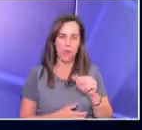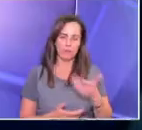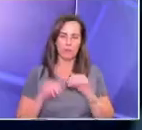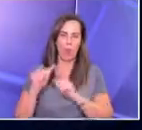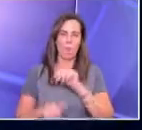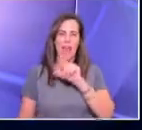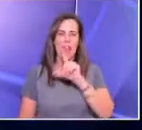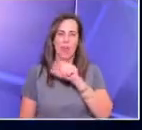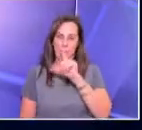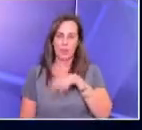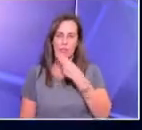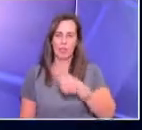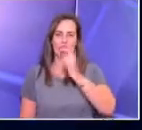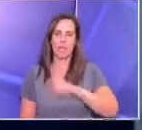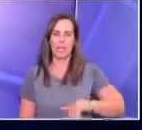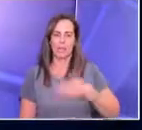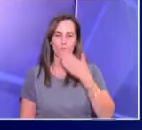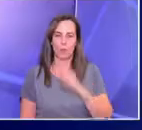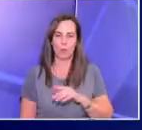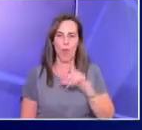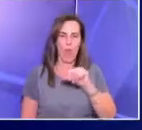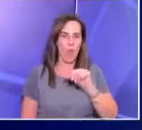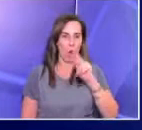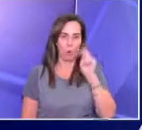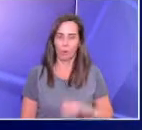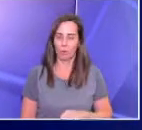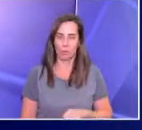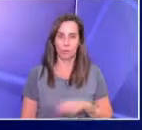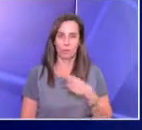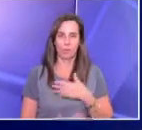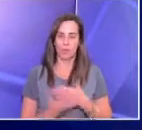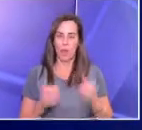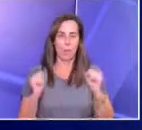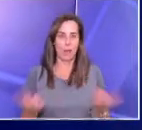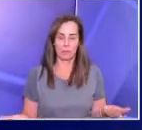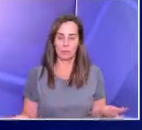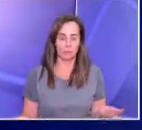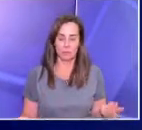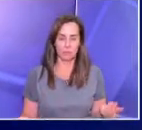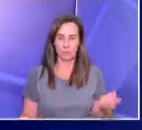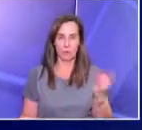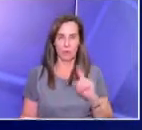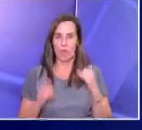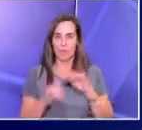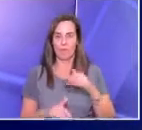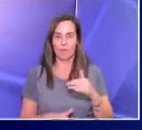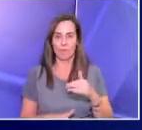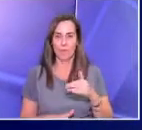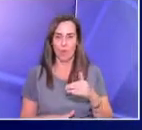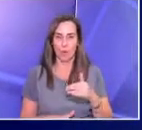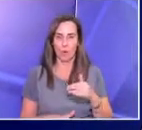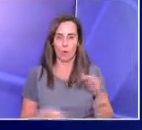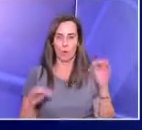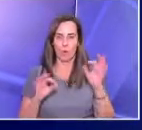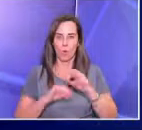משה לאון, משה לאון יהיה ראש העירייה הבא של ירושלים. אז קודם כל, משה לאון הוכיח בבחירות האלה שאין לו בייס. מישהו הצליח, הוא לא הכניס אפילו מנדט אחד